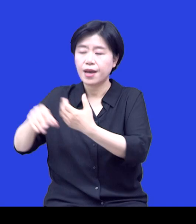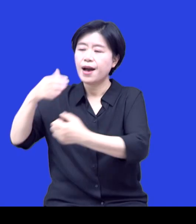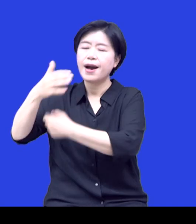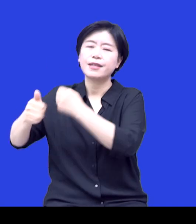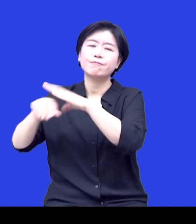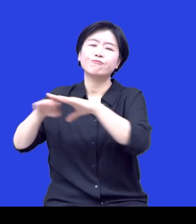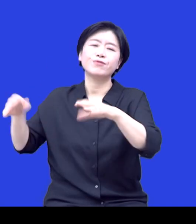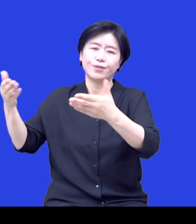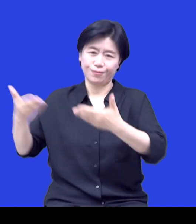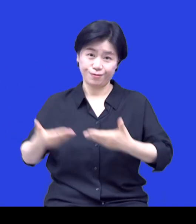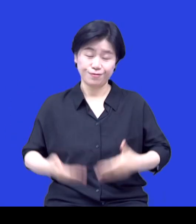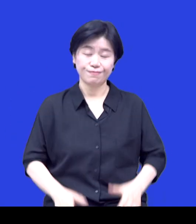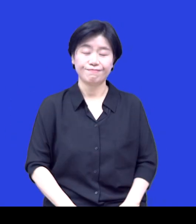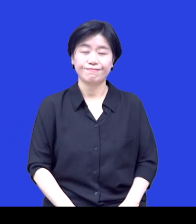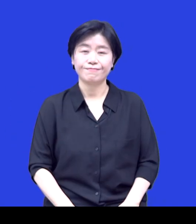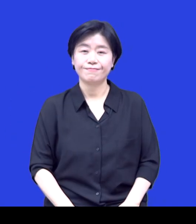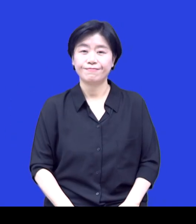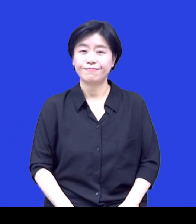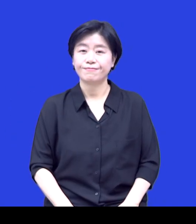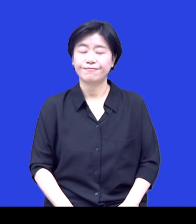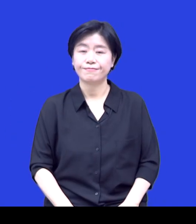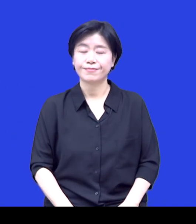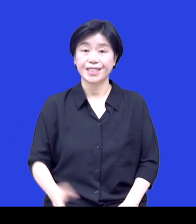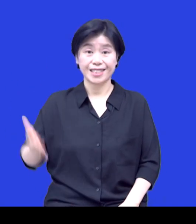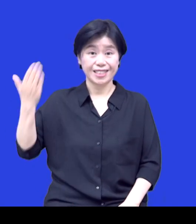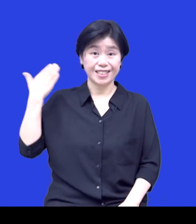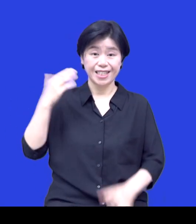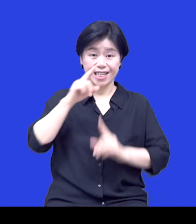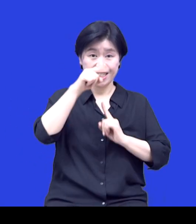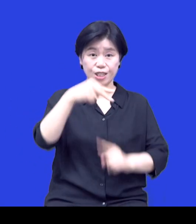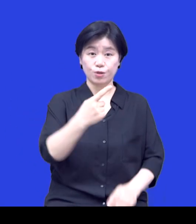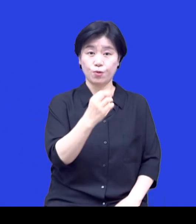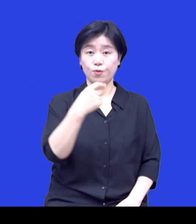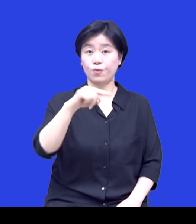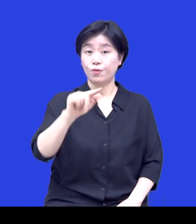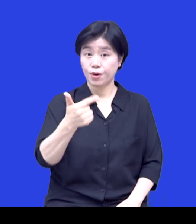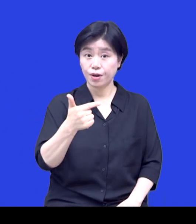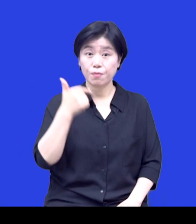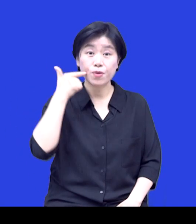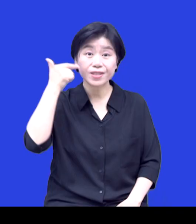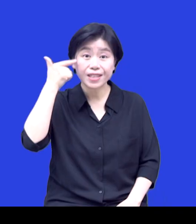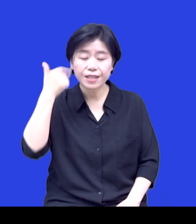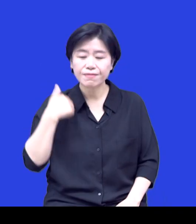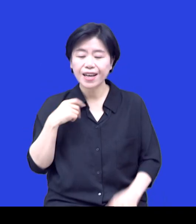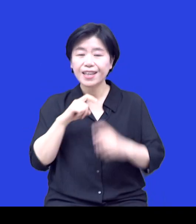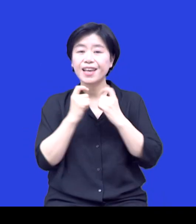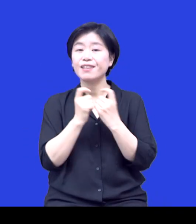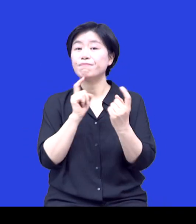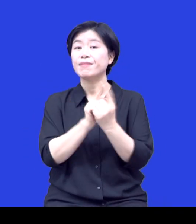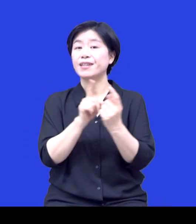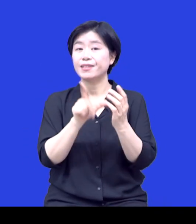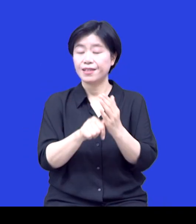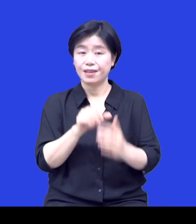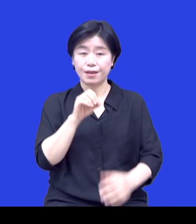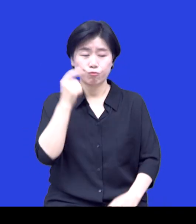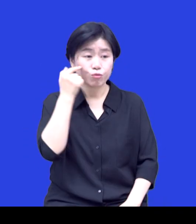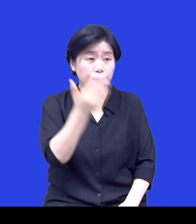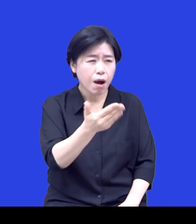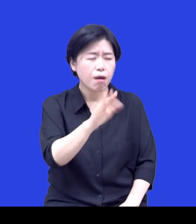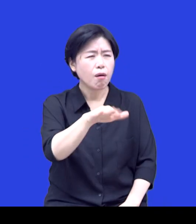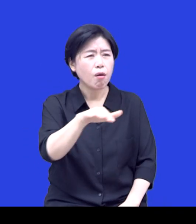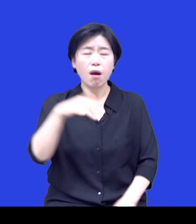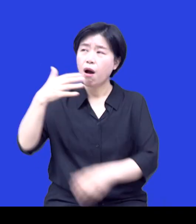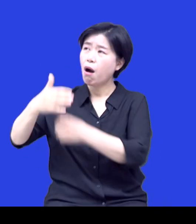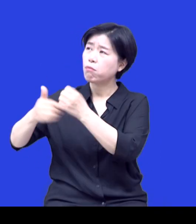정화를 시킨다는 거죠. 지난번에 이동원 목사님도 출연하셨을 때 제가 사적으로 대기실에서 네. 목사님 하나님께 원망될 때 어떻게 해야 돼요?